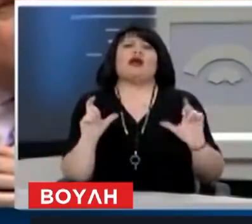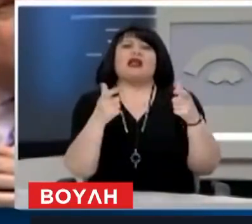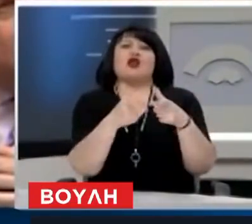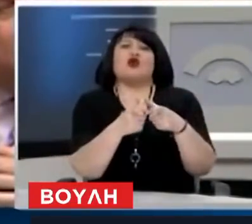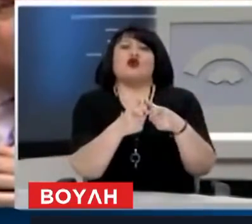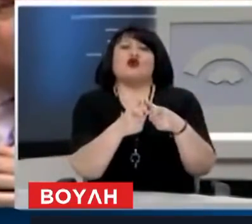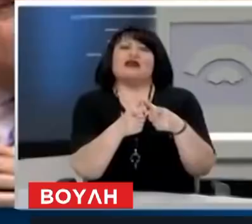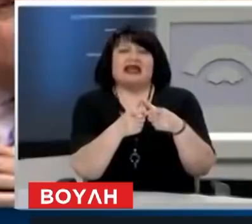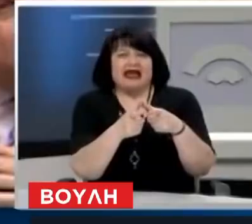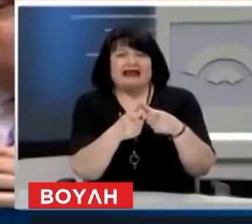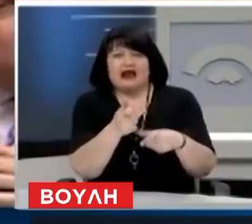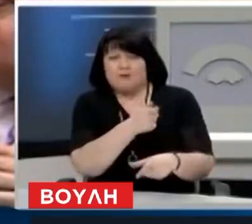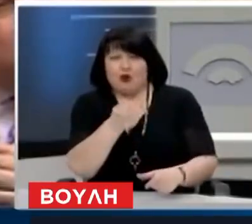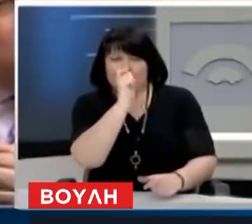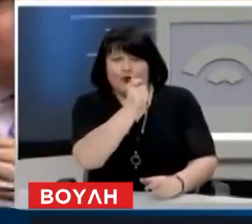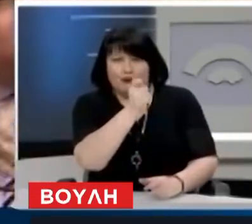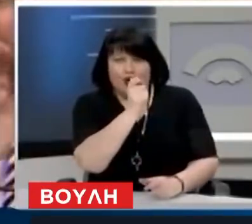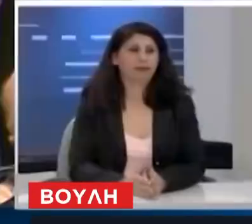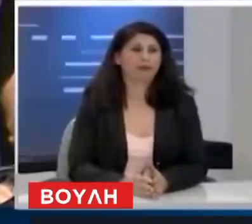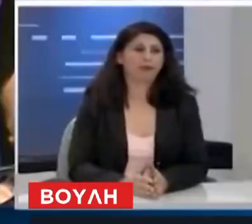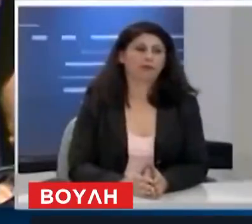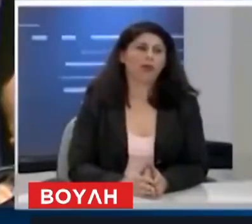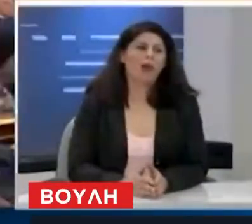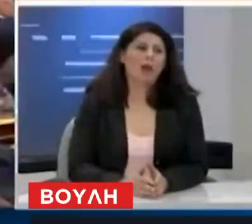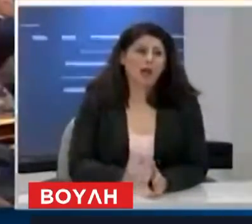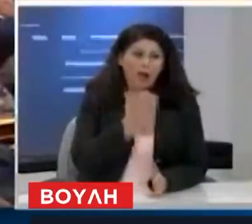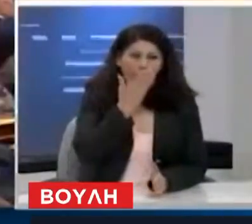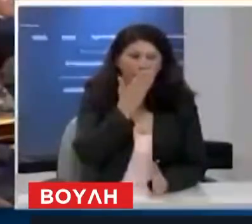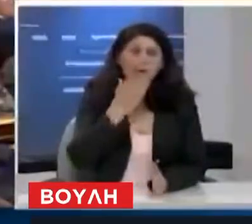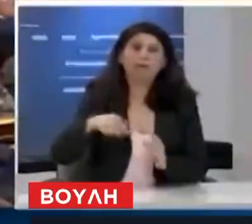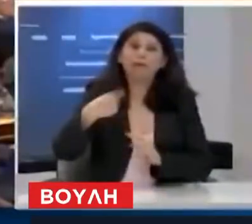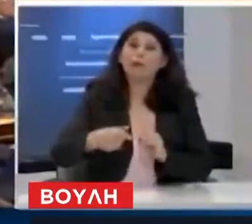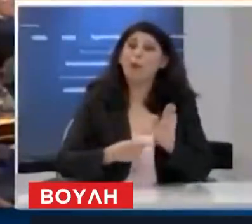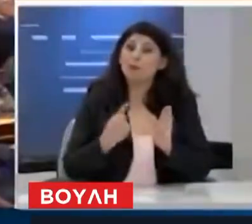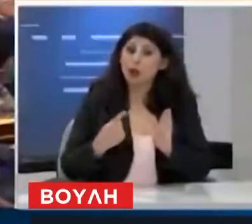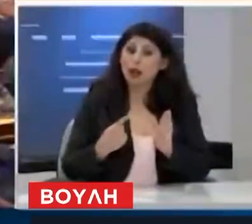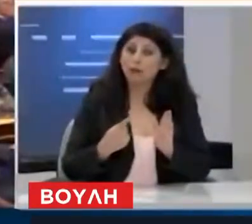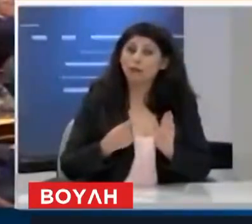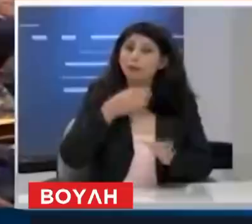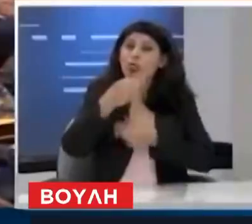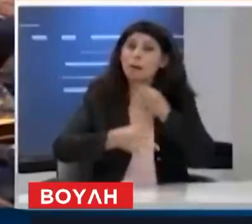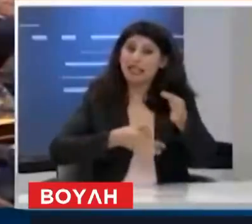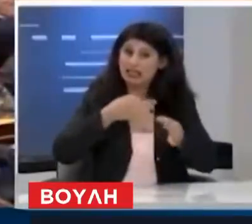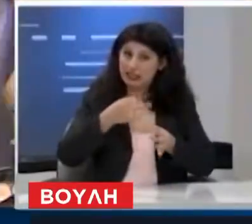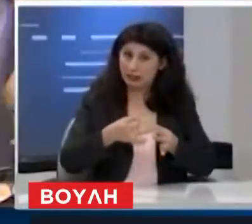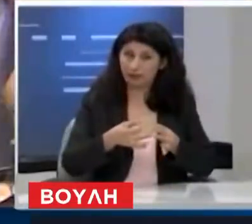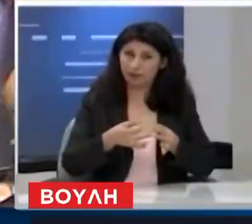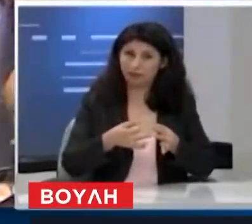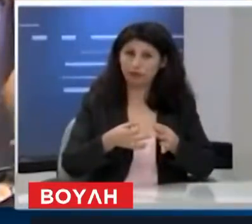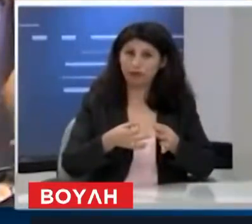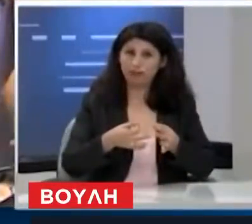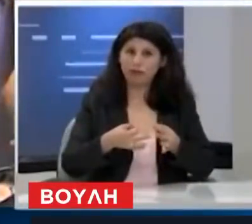έκανε καμιά άλλη δουλειά παρά μόνο πολιτική και είναι ζάπλουτη. Παρακαλώ. Πρώτη φορά που θα μιλήσετε